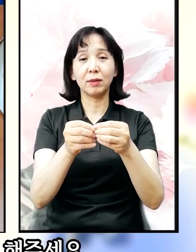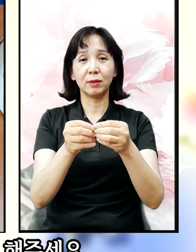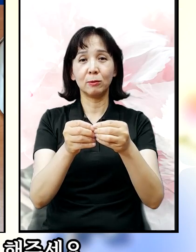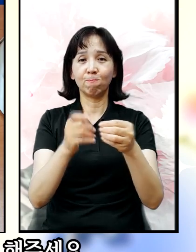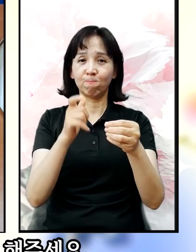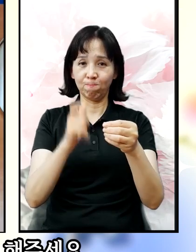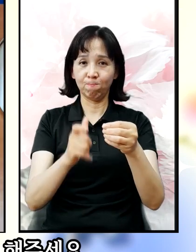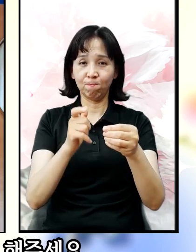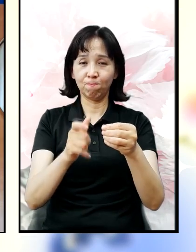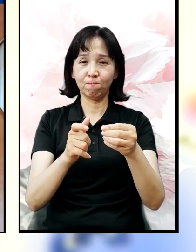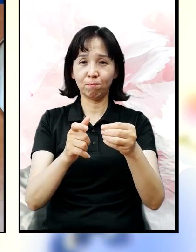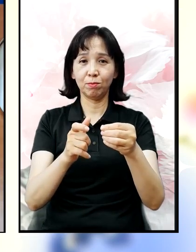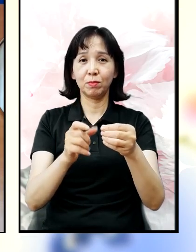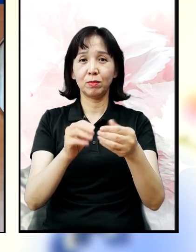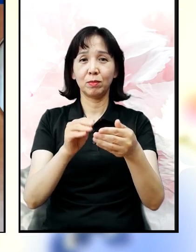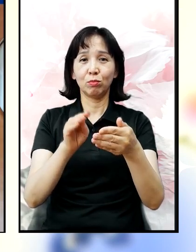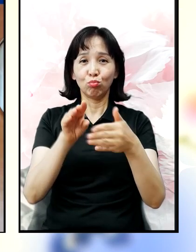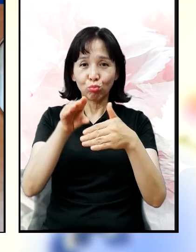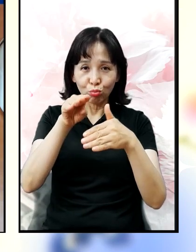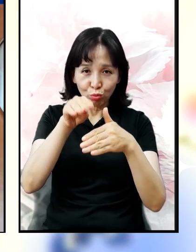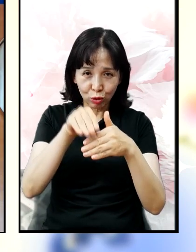리본을 고정을 해주세요.